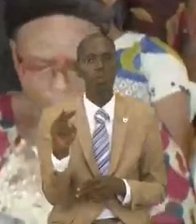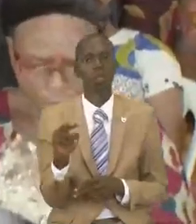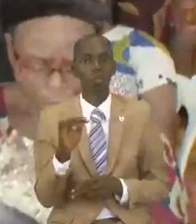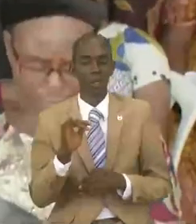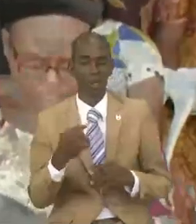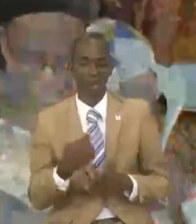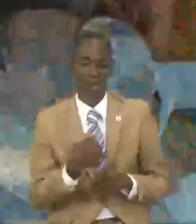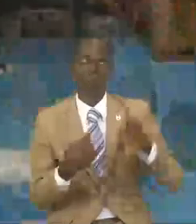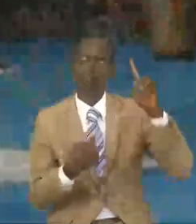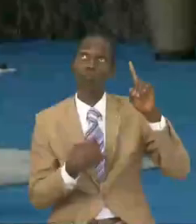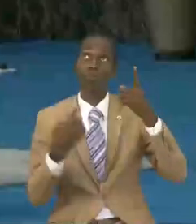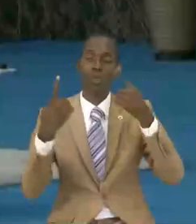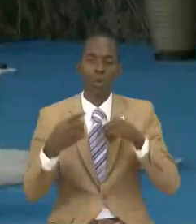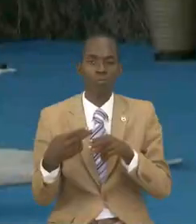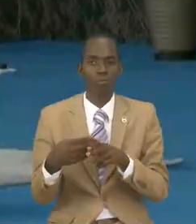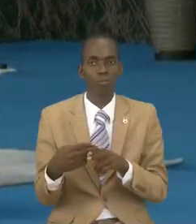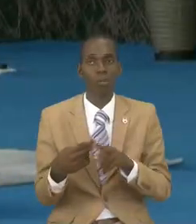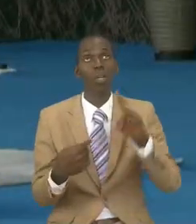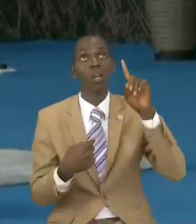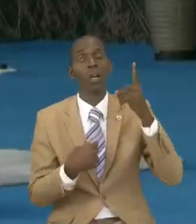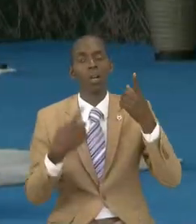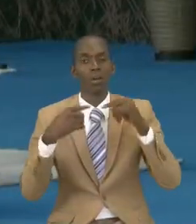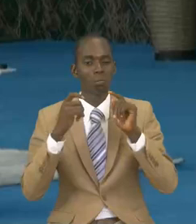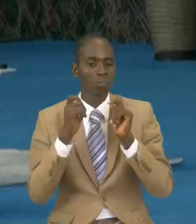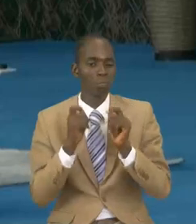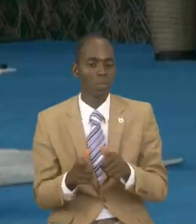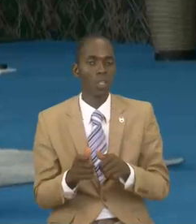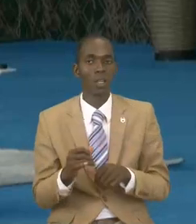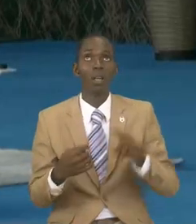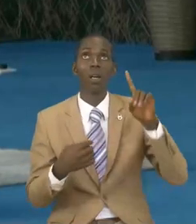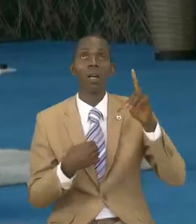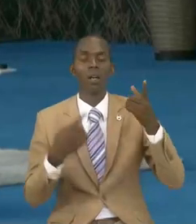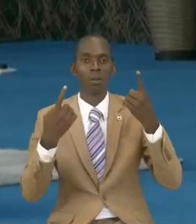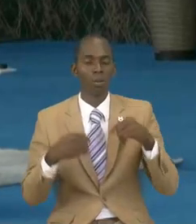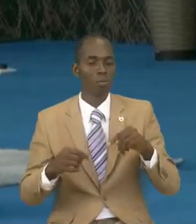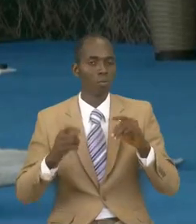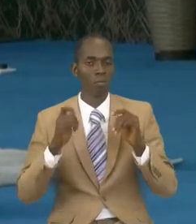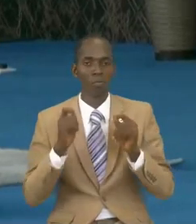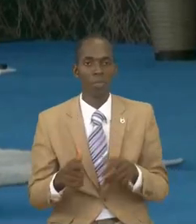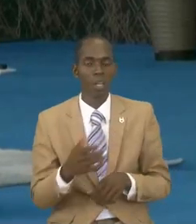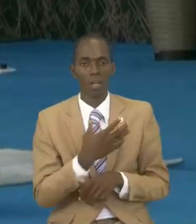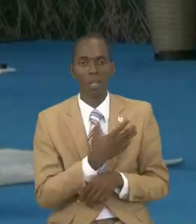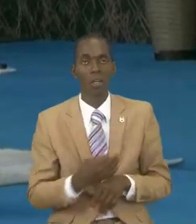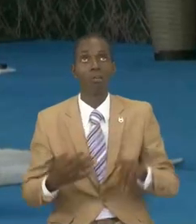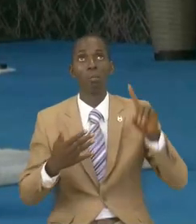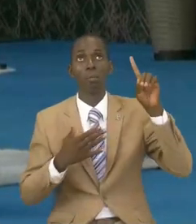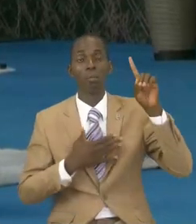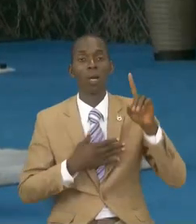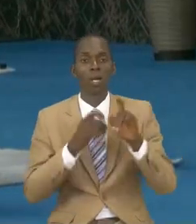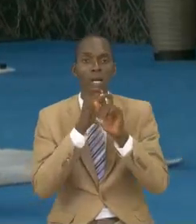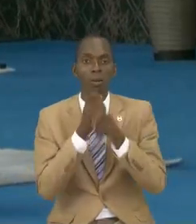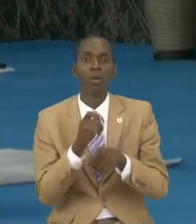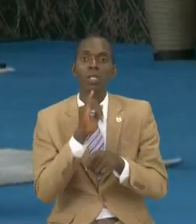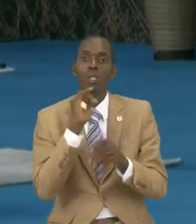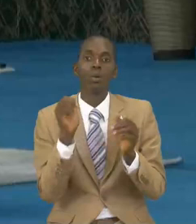Voici, je viens bientôt, je viens soudainement, je viens rapidement, et ma récompense,